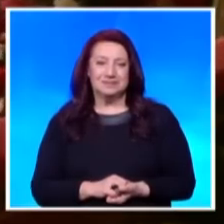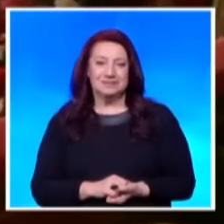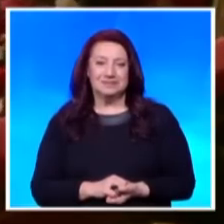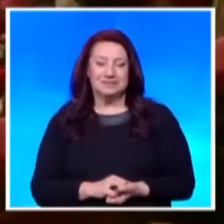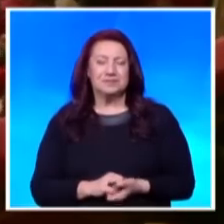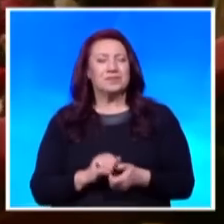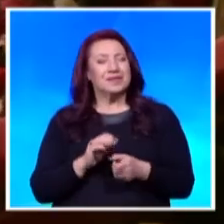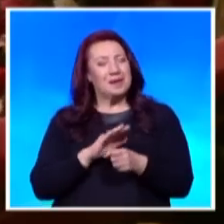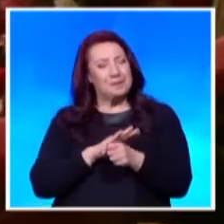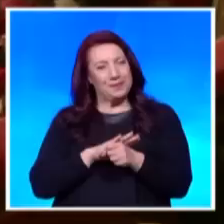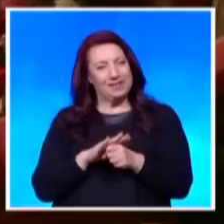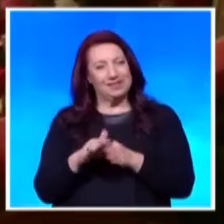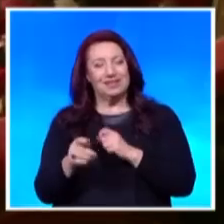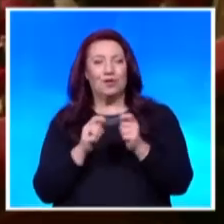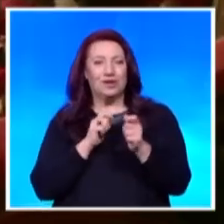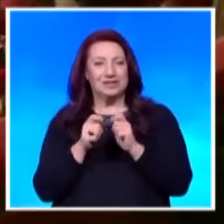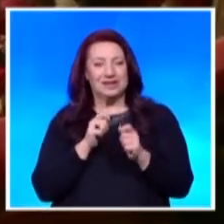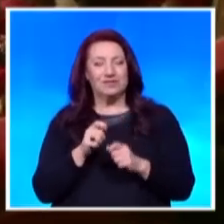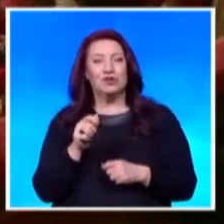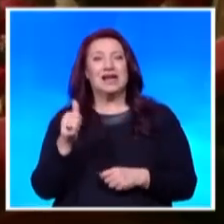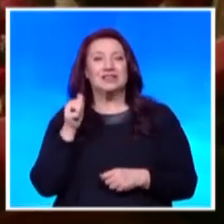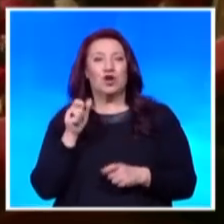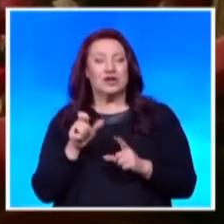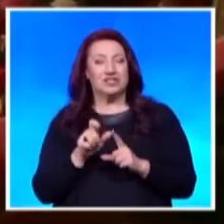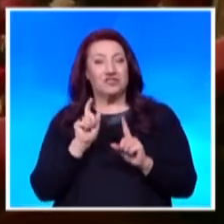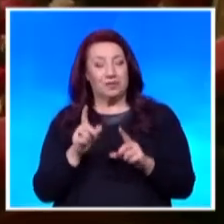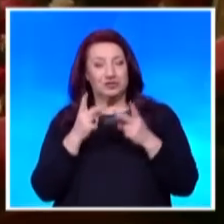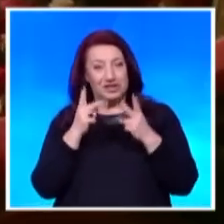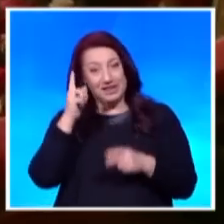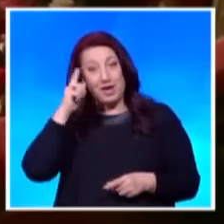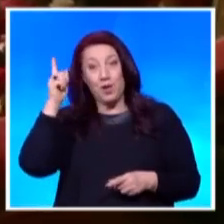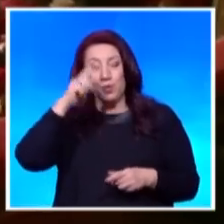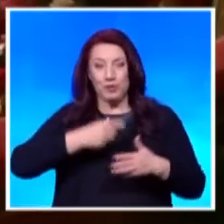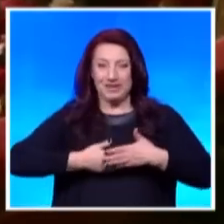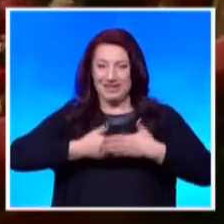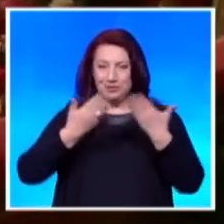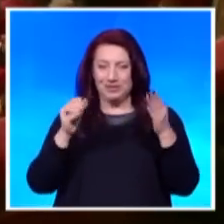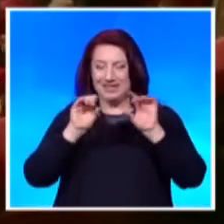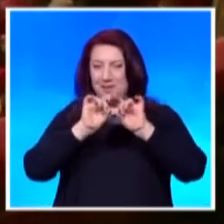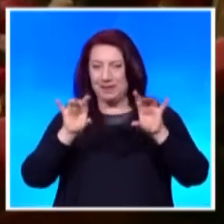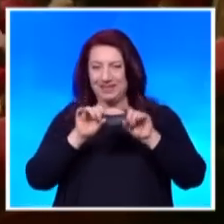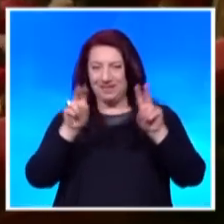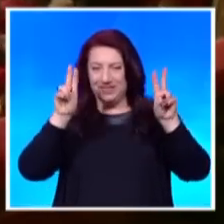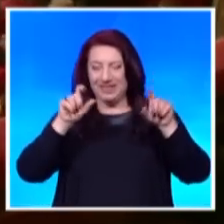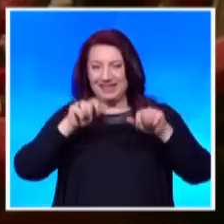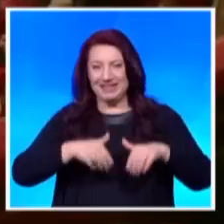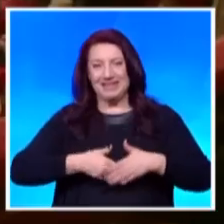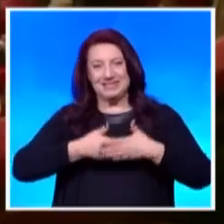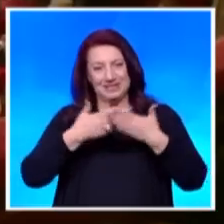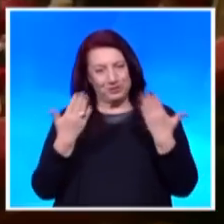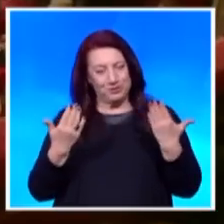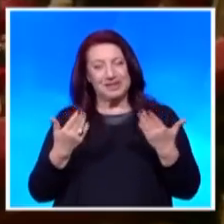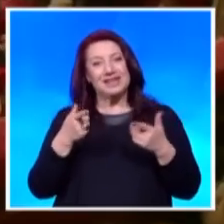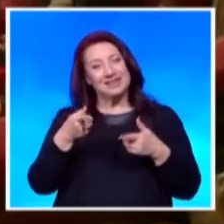Цялото интервю с Антон Радичев гледайте утре сутрин в предаването тази сутрин. Ние оставаме тук, за